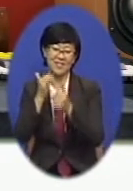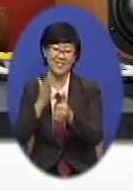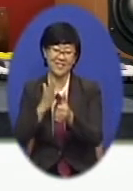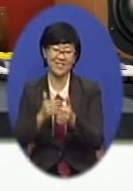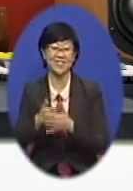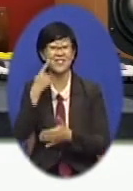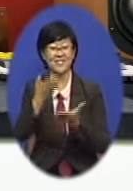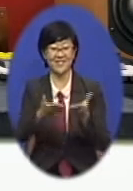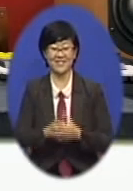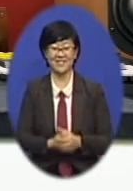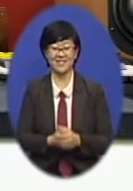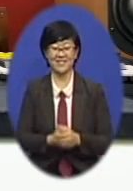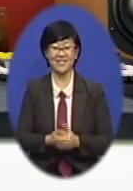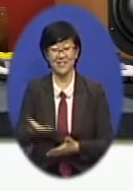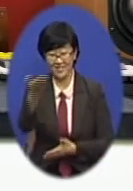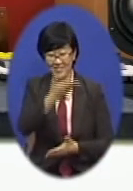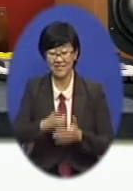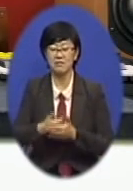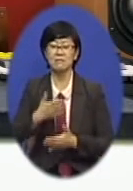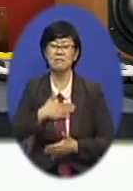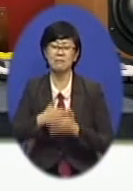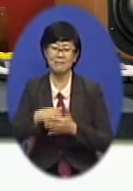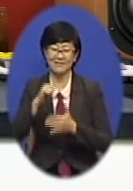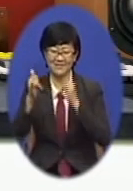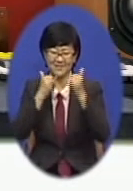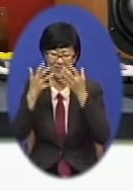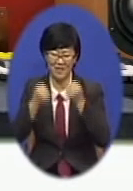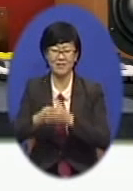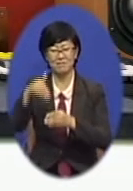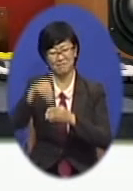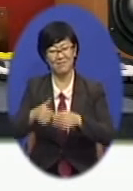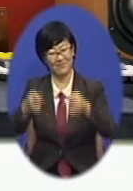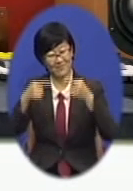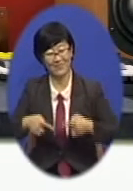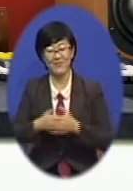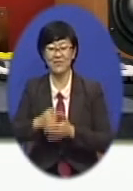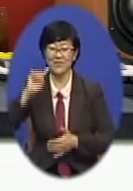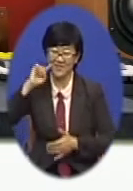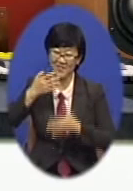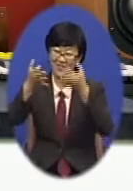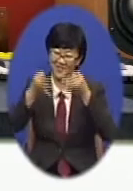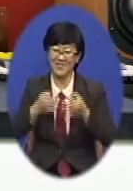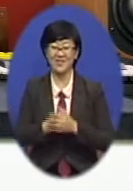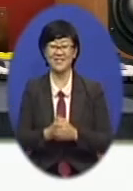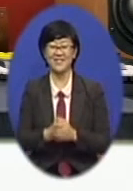눌러주세요. 한 말씀 하세요. 시청자 여러분 나 점수 좀 많이 주세요. 노래 못해도 이쁘게 봐주세요.